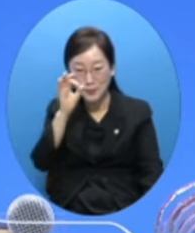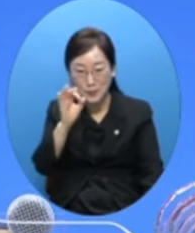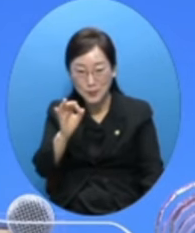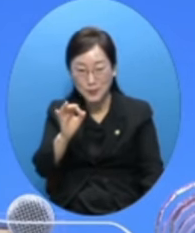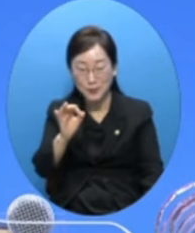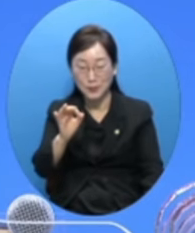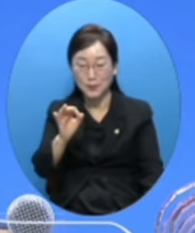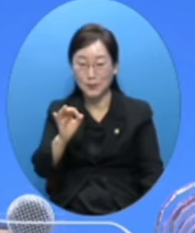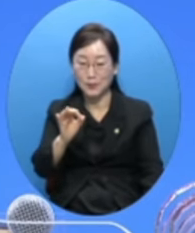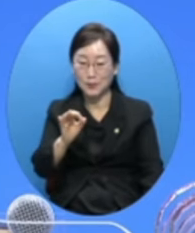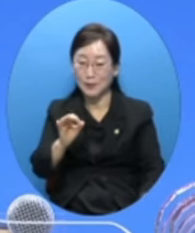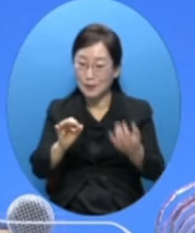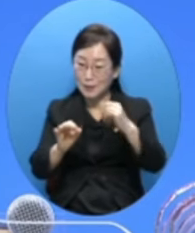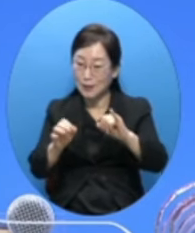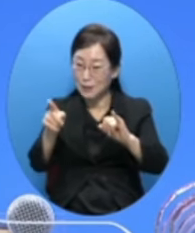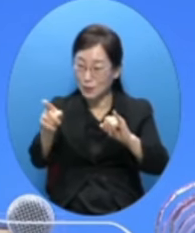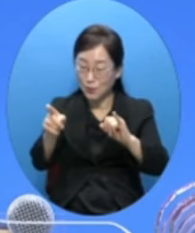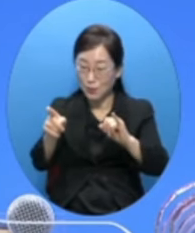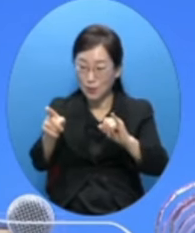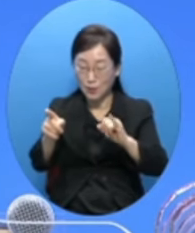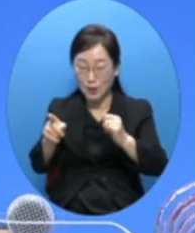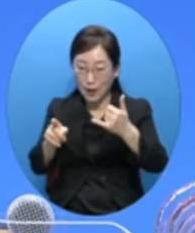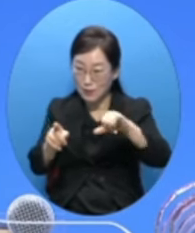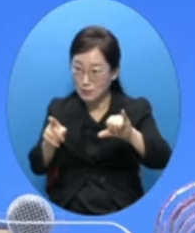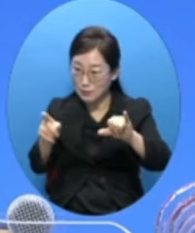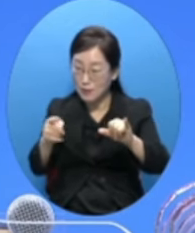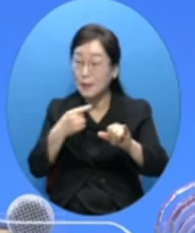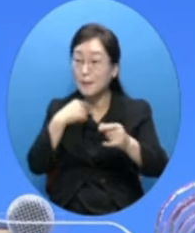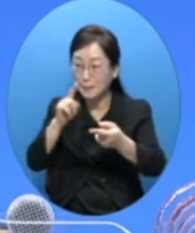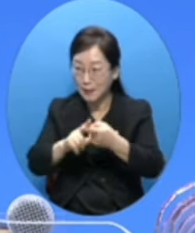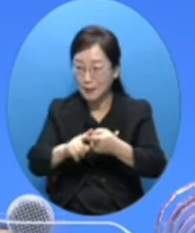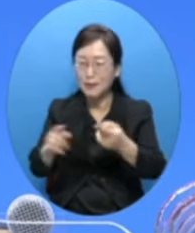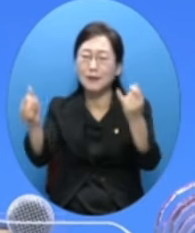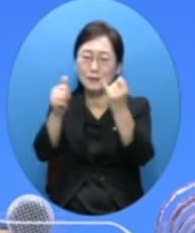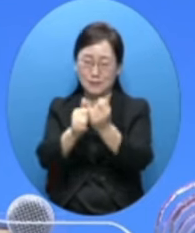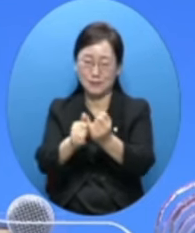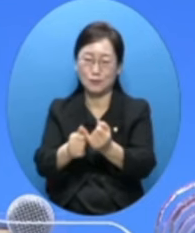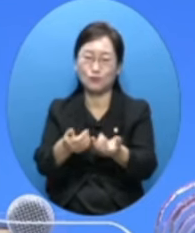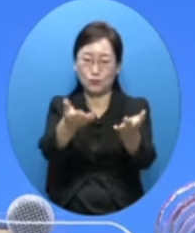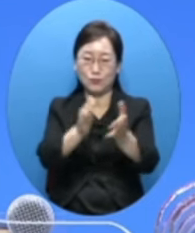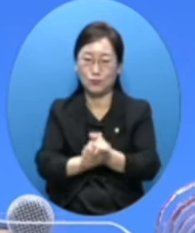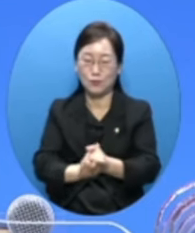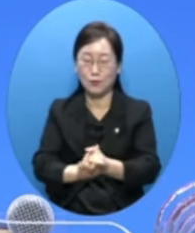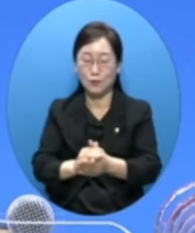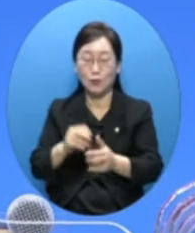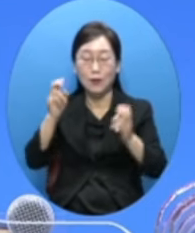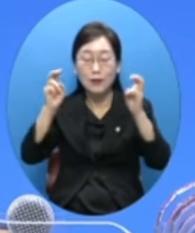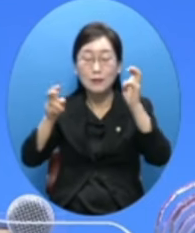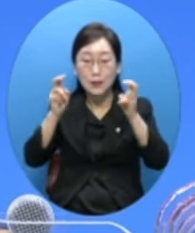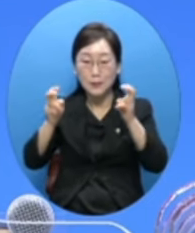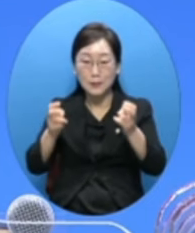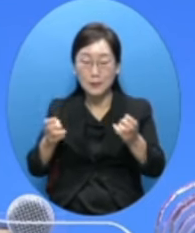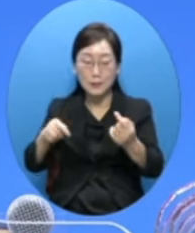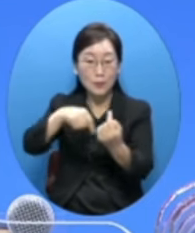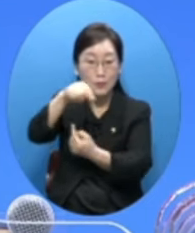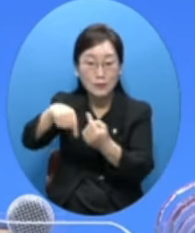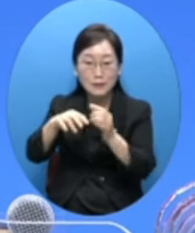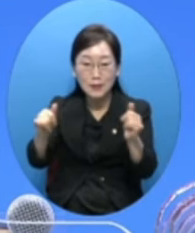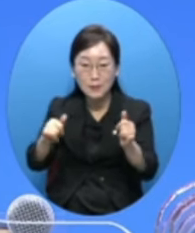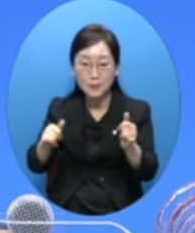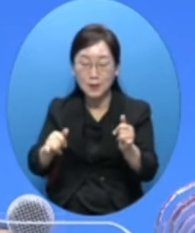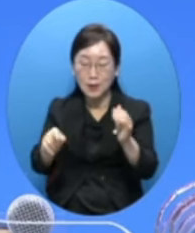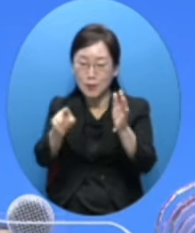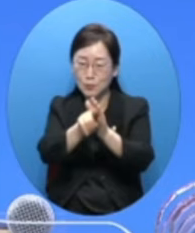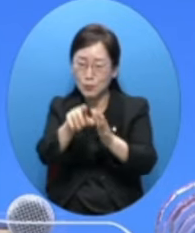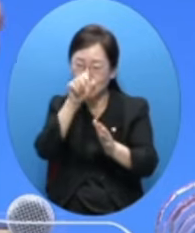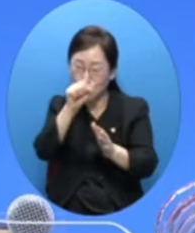자기 딸을 아들을 줄 수가 있는 것입니다. 사업을 경영하는 분들은 성격이 좋고 믿음 좋은 사람들을